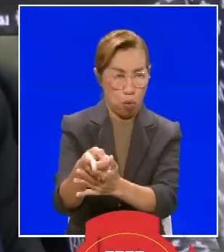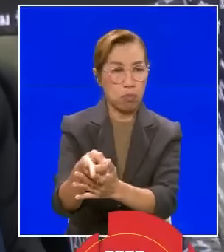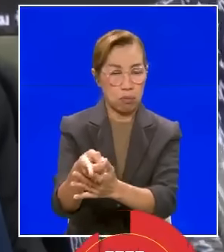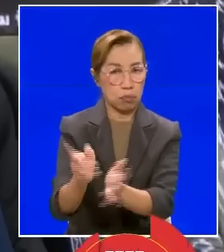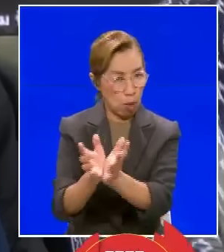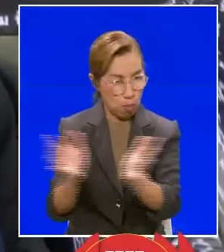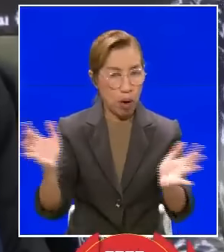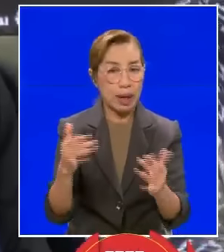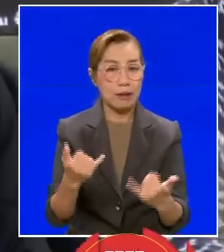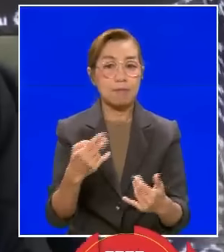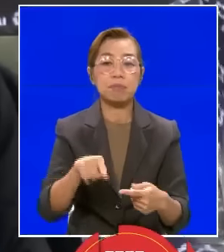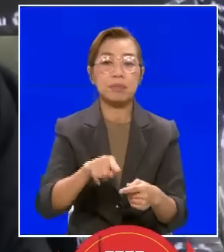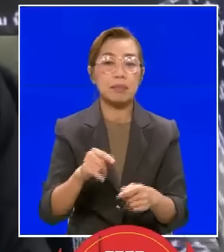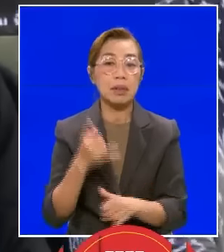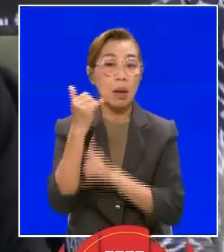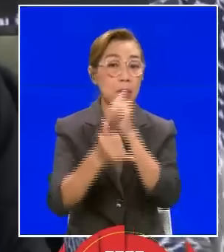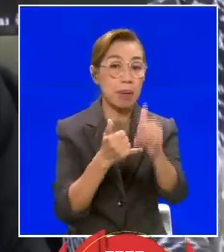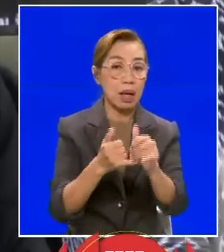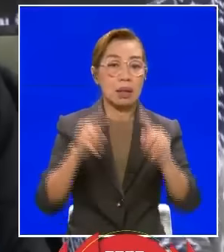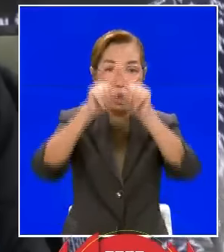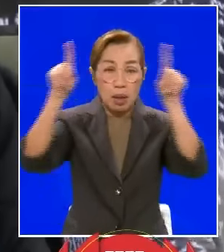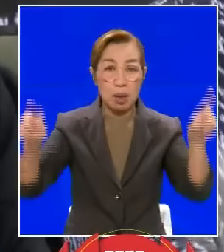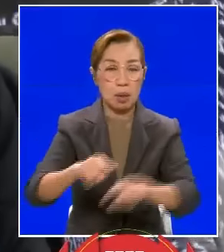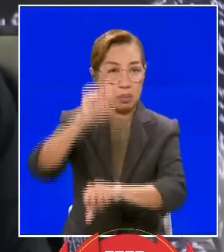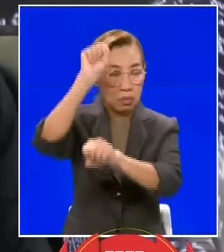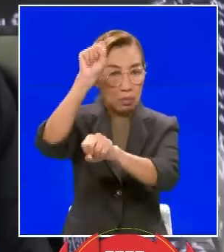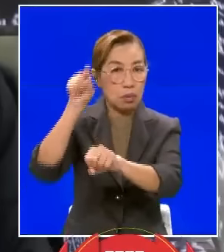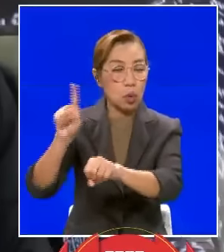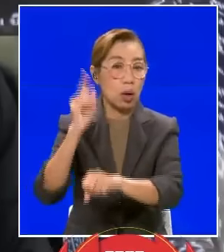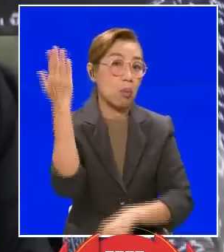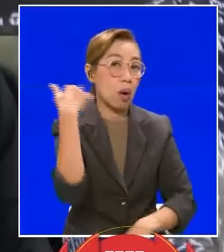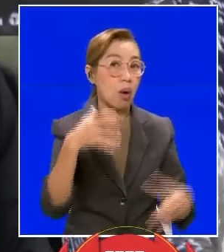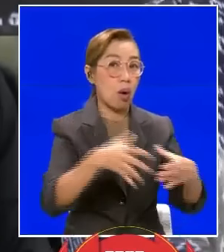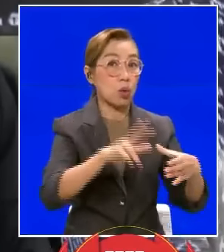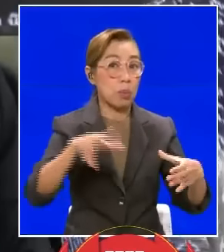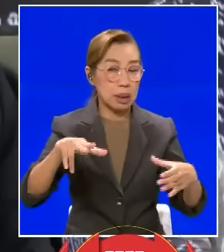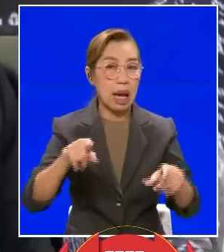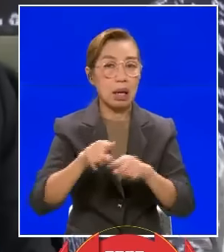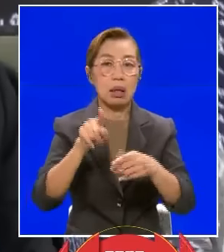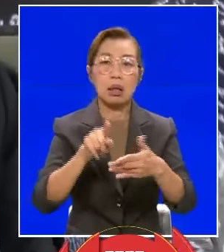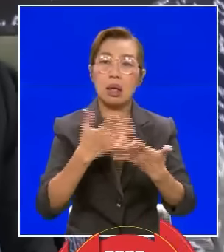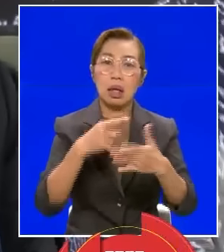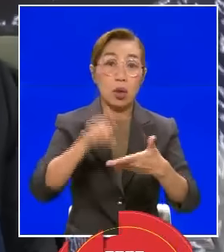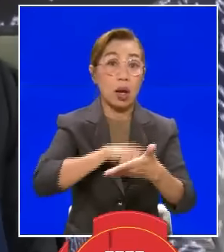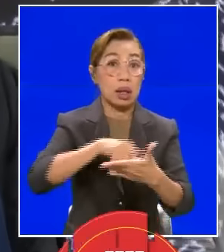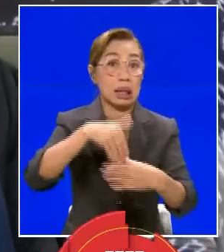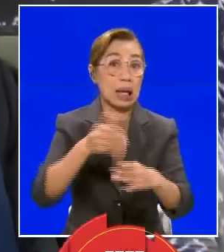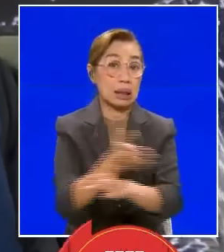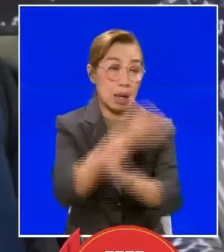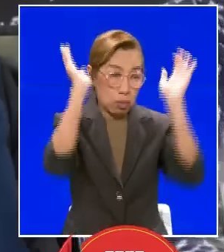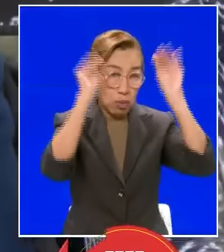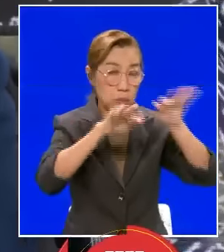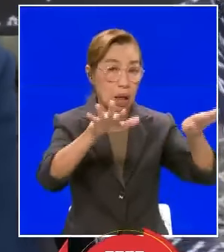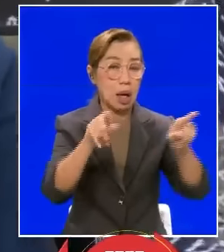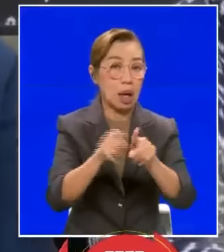การนำโปสเตอร์นโยบายหาเสียงของเพื่อไทยที่เกี่ยวกับสิทธิ์ในการประกันตัวของผู้ถูกดำเนินคดีทางการเมืองให้ใช้รั